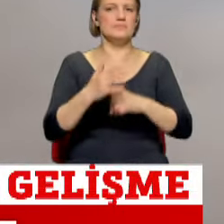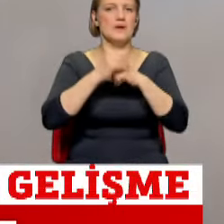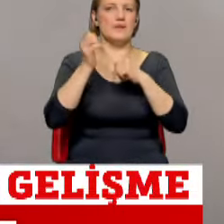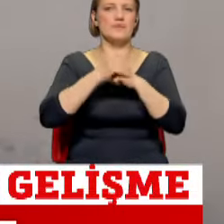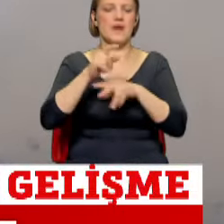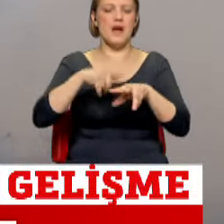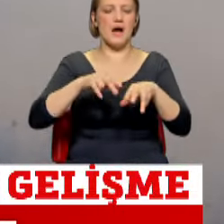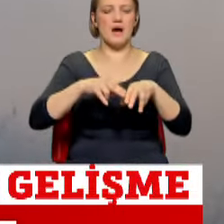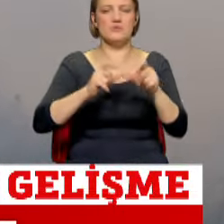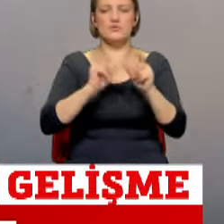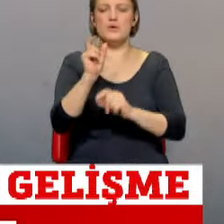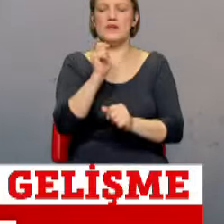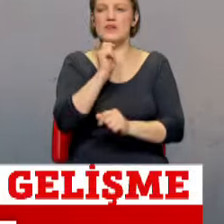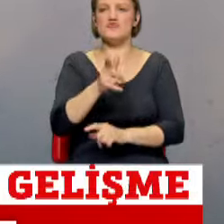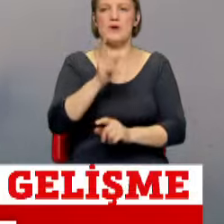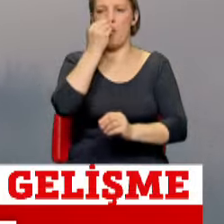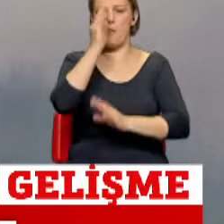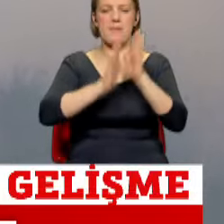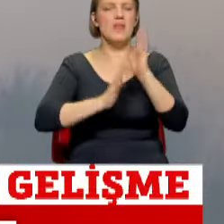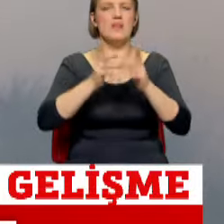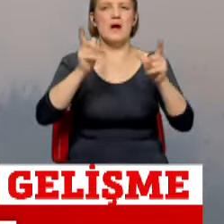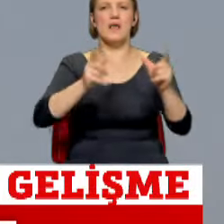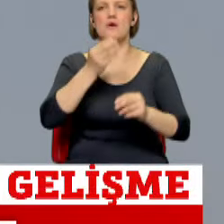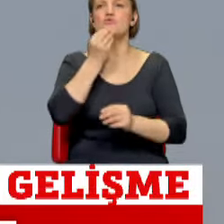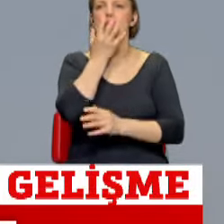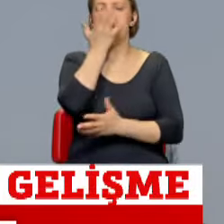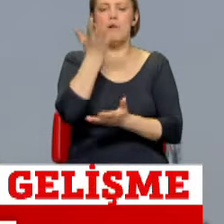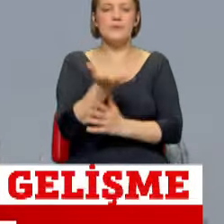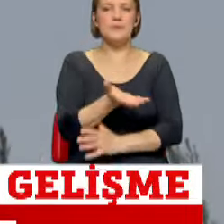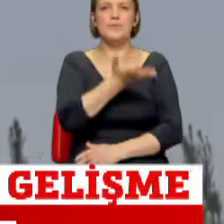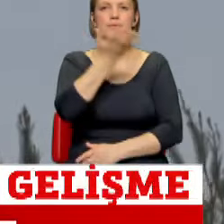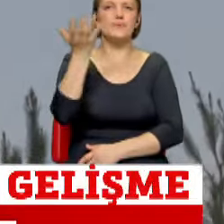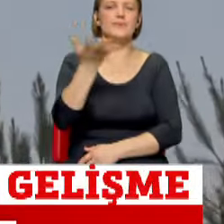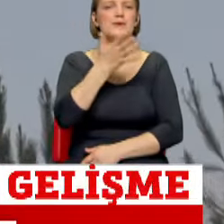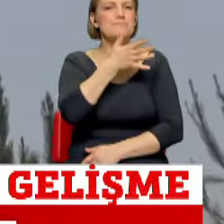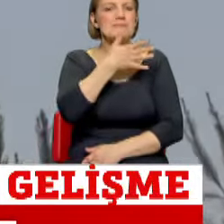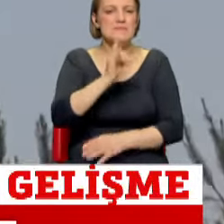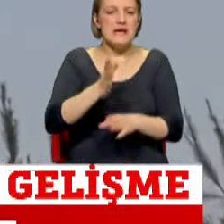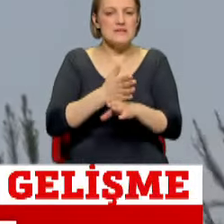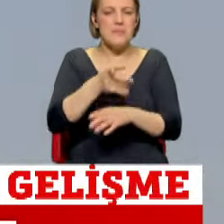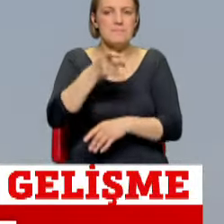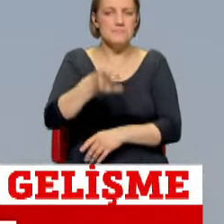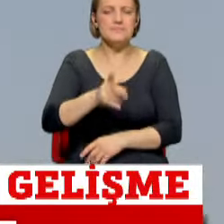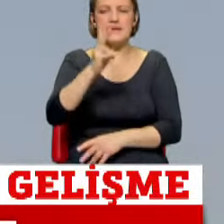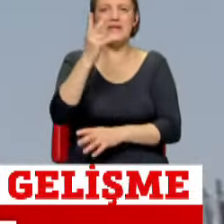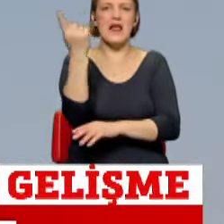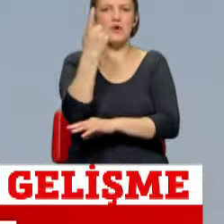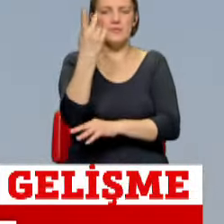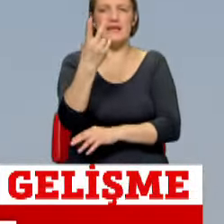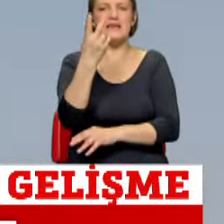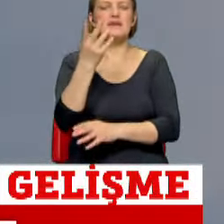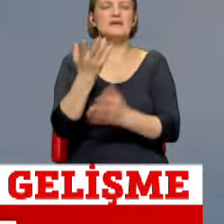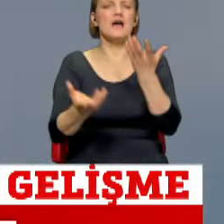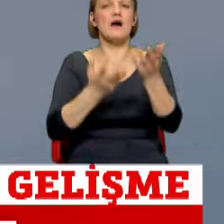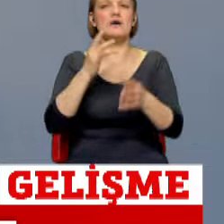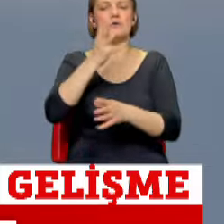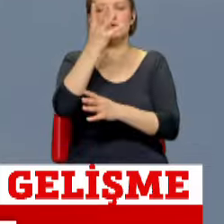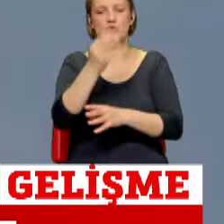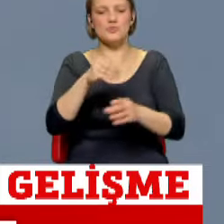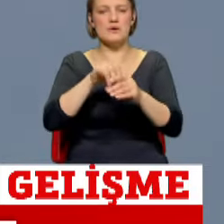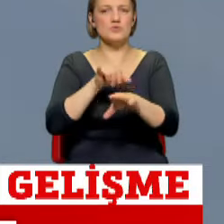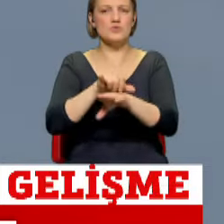Antalya'nın Aksu ilçesinde de ormanlık alandan dumanlar yükseldi. Sebebi henüz bilinmeyen o yangına 2 helikopter, 2 yangın söndürme uçağı,